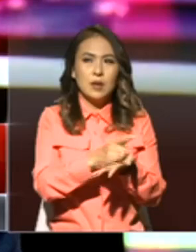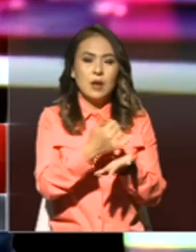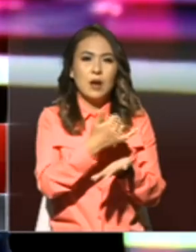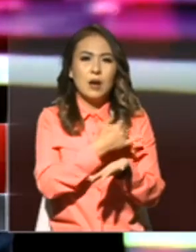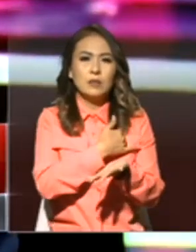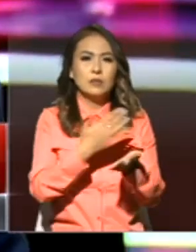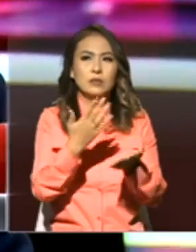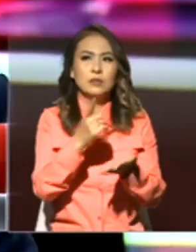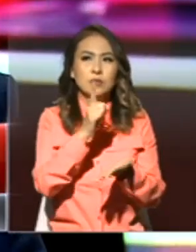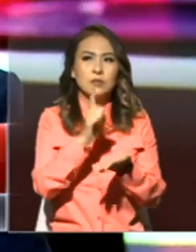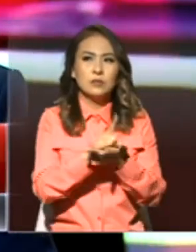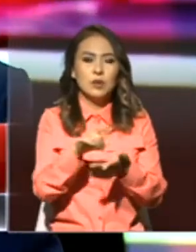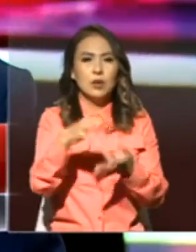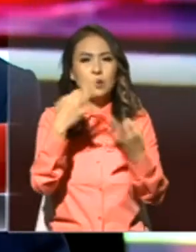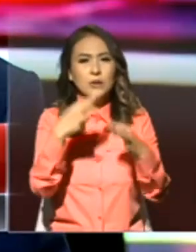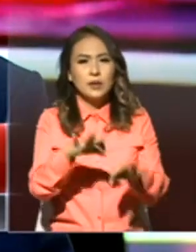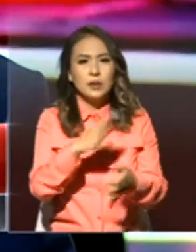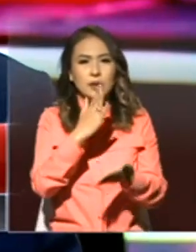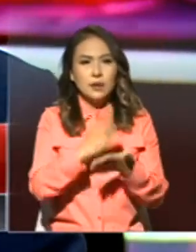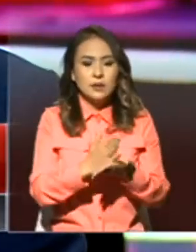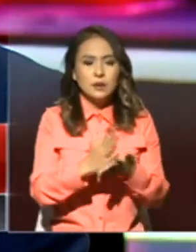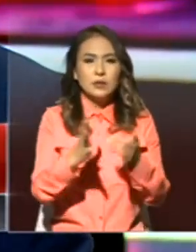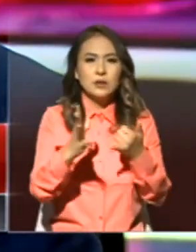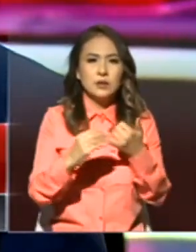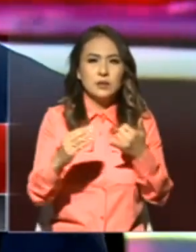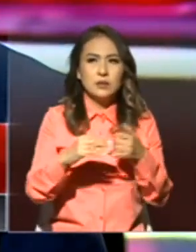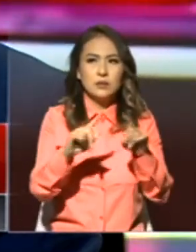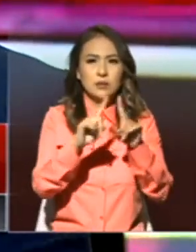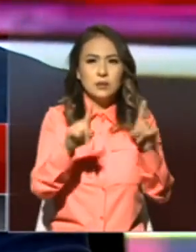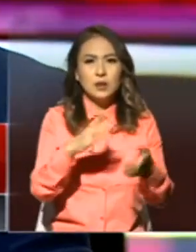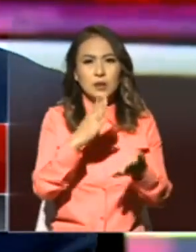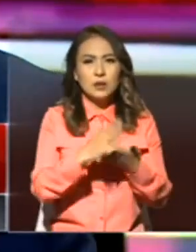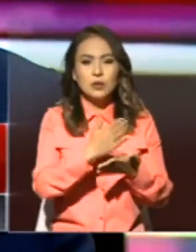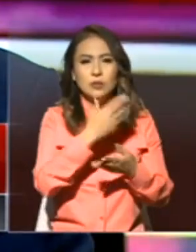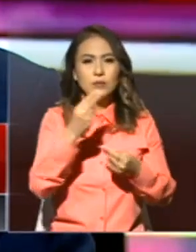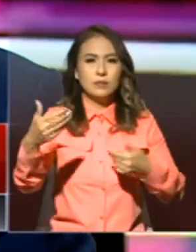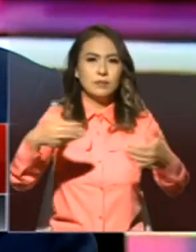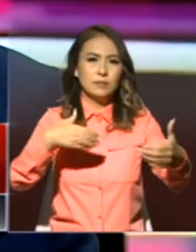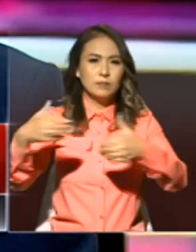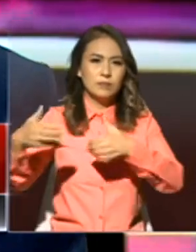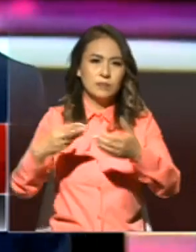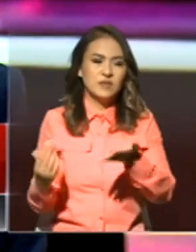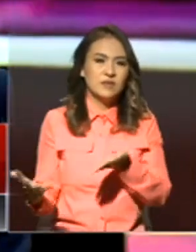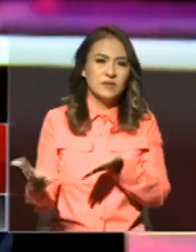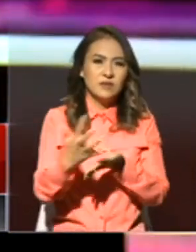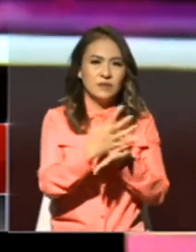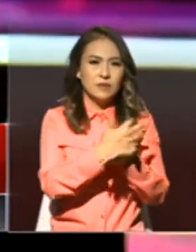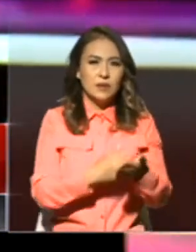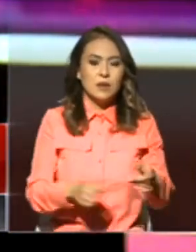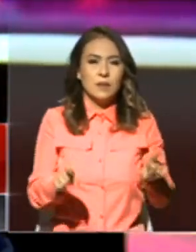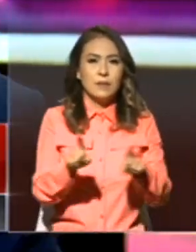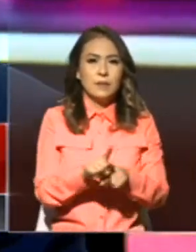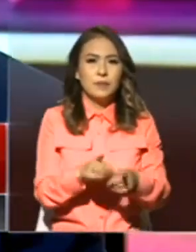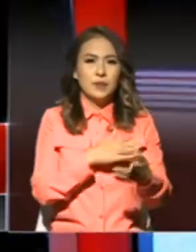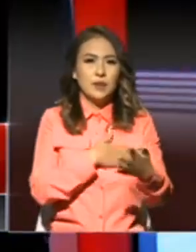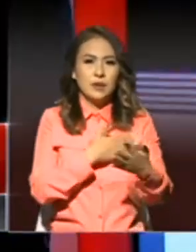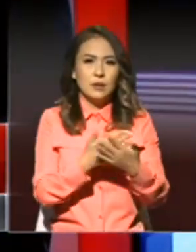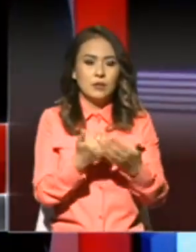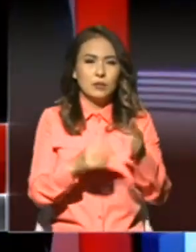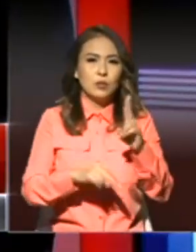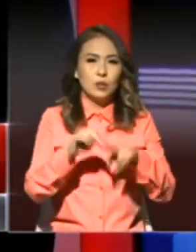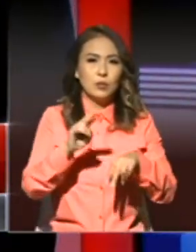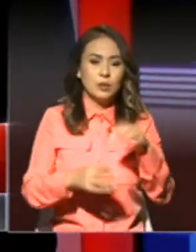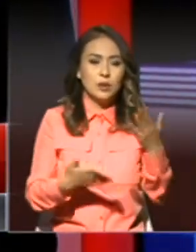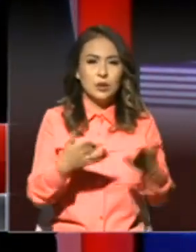қалай? Оның рұқсаты болсын, жаңа жерге деген, рұқсаты болмасын, үлескердің ақшасын алып алады. Ертең дәл осындай қарқынмен үйлер салынып